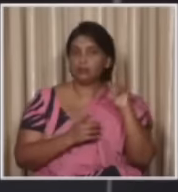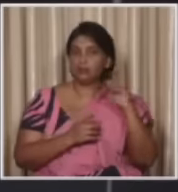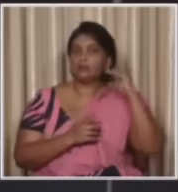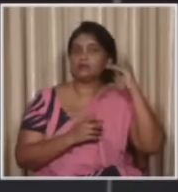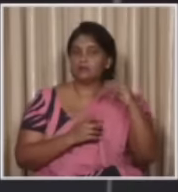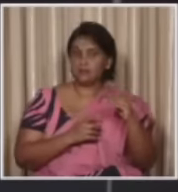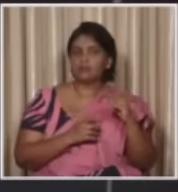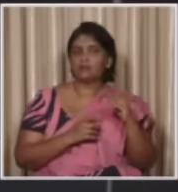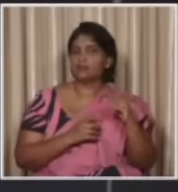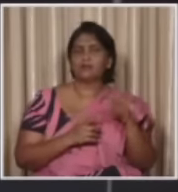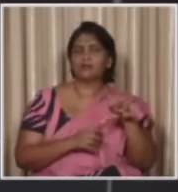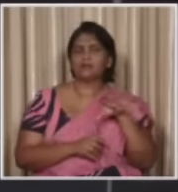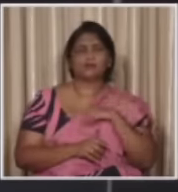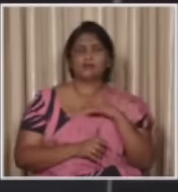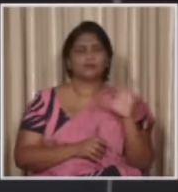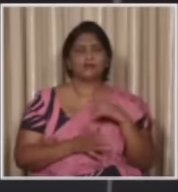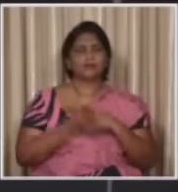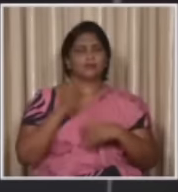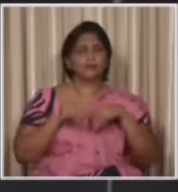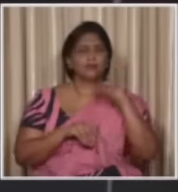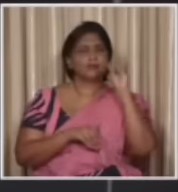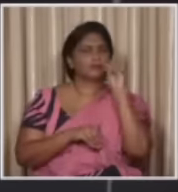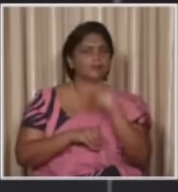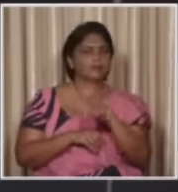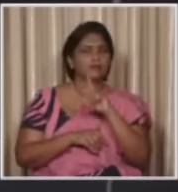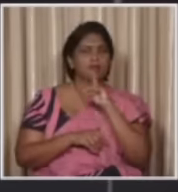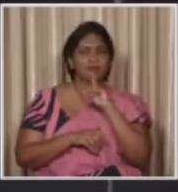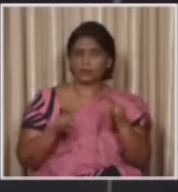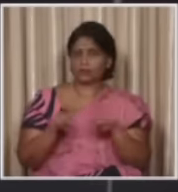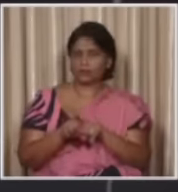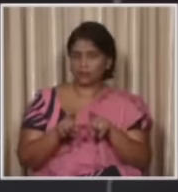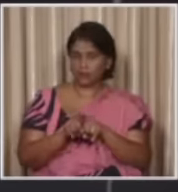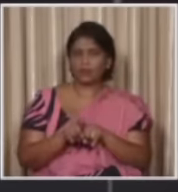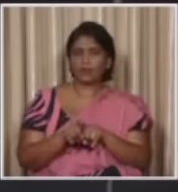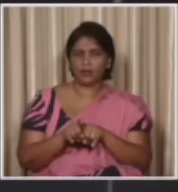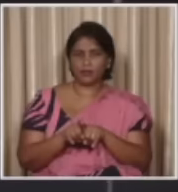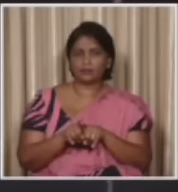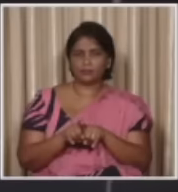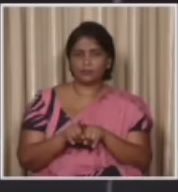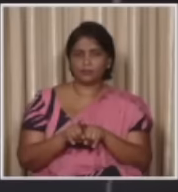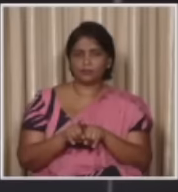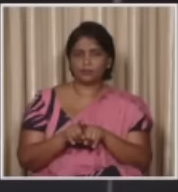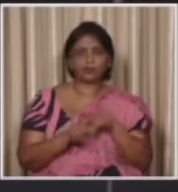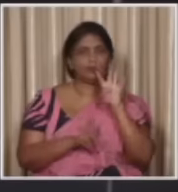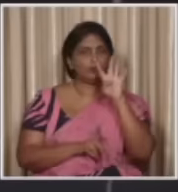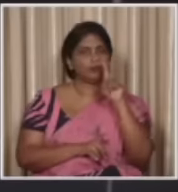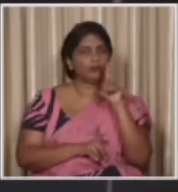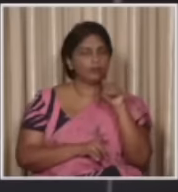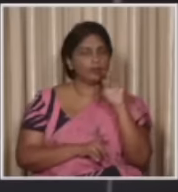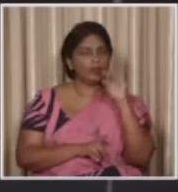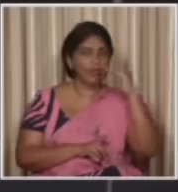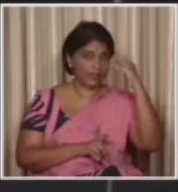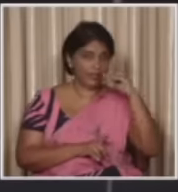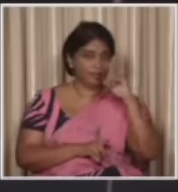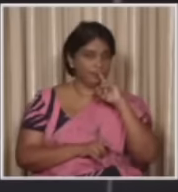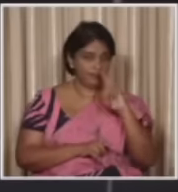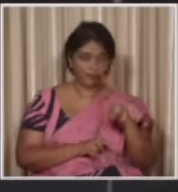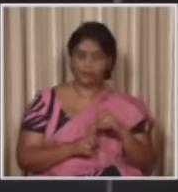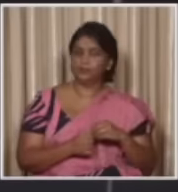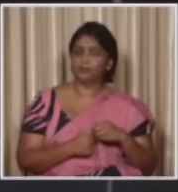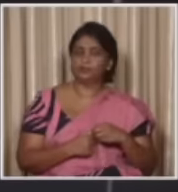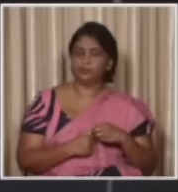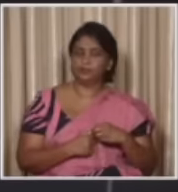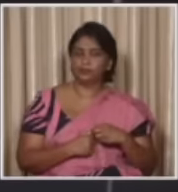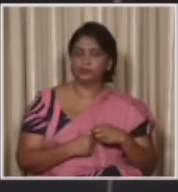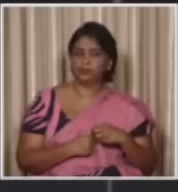කොහොමද රෙලවන්ට් නැහැ ඒකට ඡන්දය දෙමින් කොහෙද කියන ආකාරයට මං කියවන්න 41 යන්නේ කියන්නේ